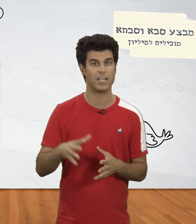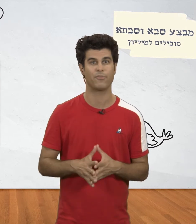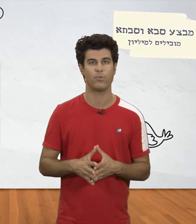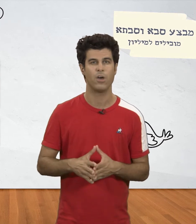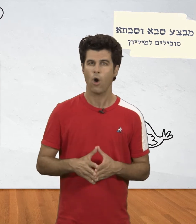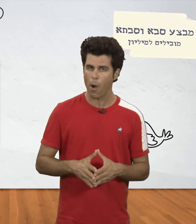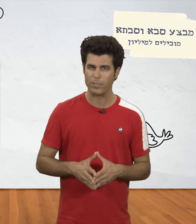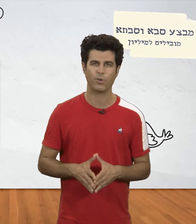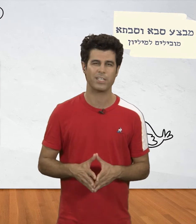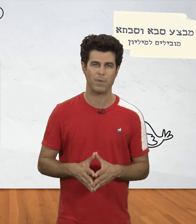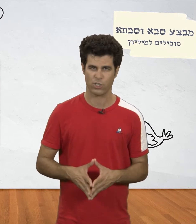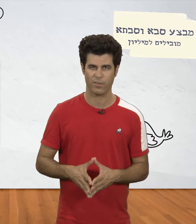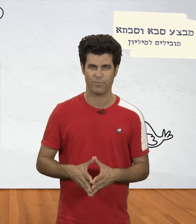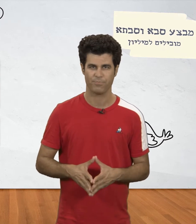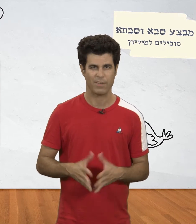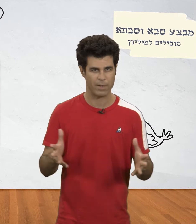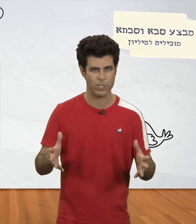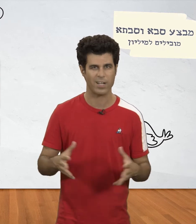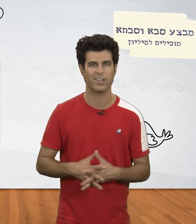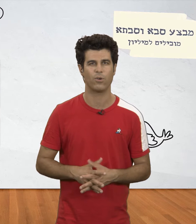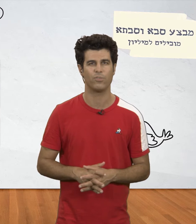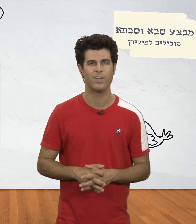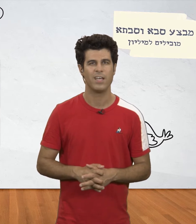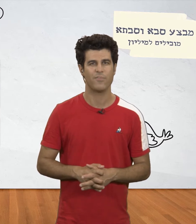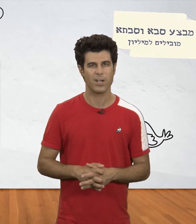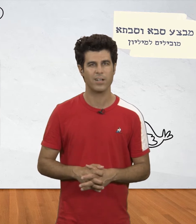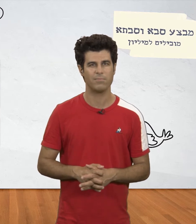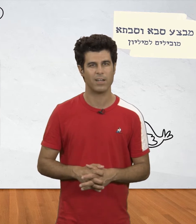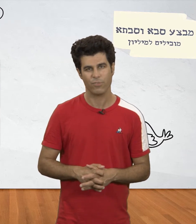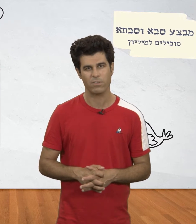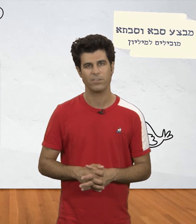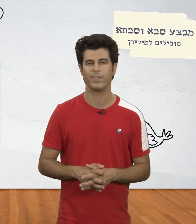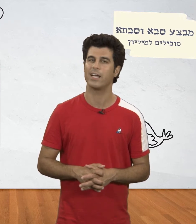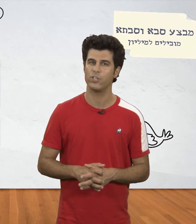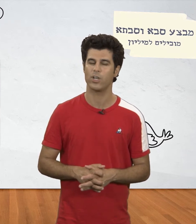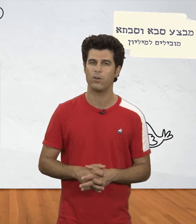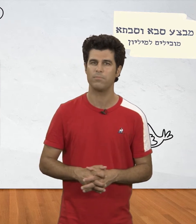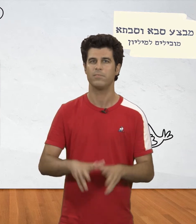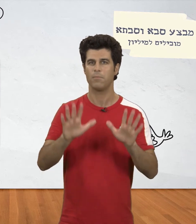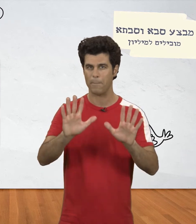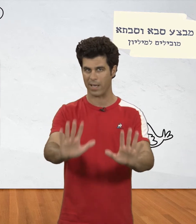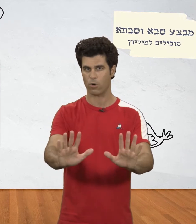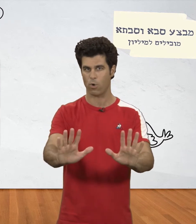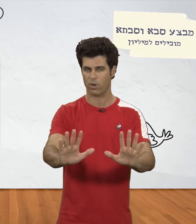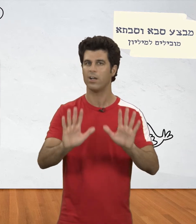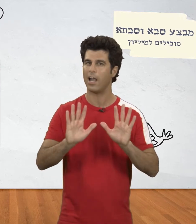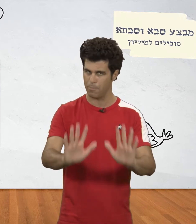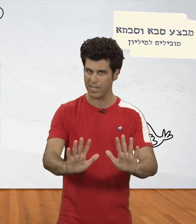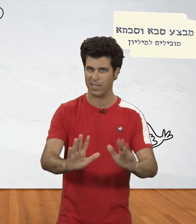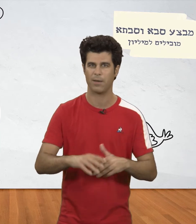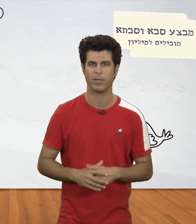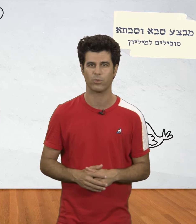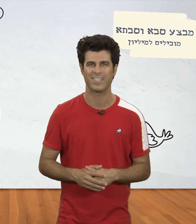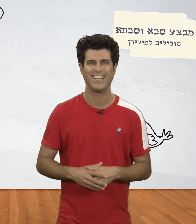וידאו בטלפון, או בתוכנת מחשב. ולמי שגר קרוב, אפשר גם לבוא ולהגיד שלום מרחוק, על